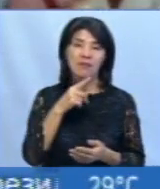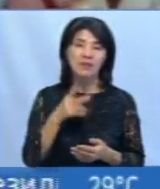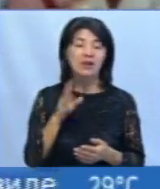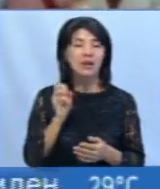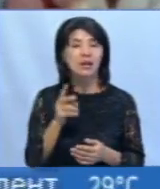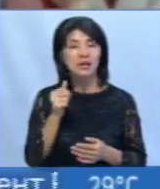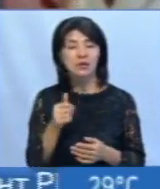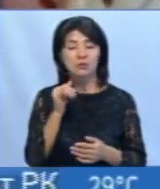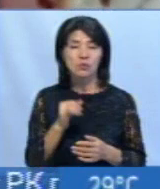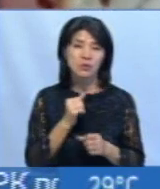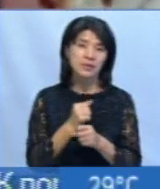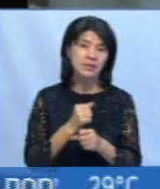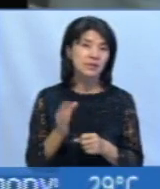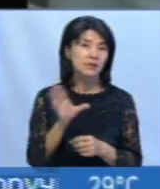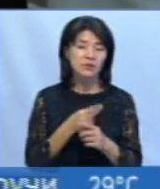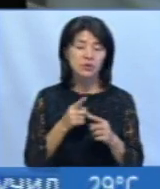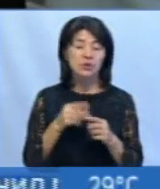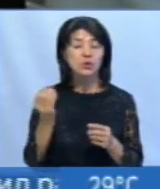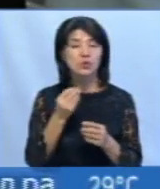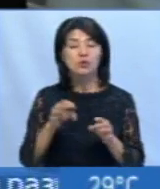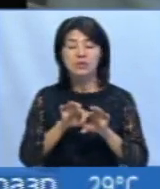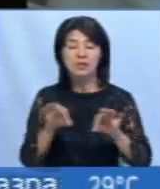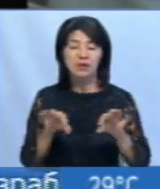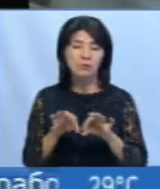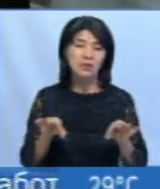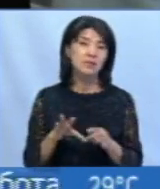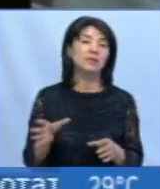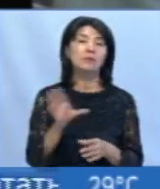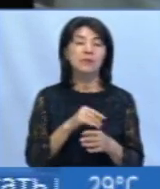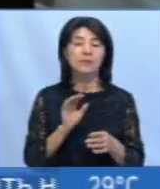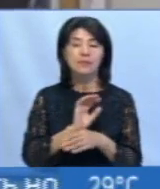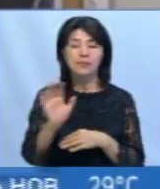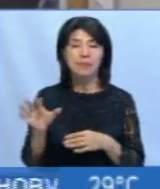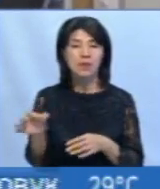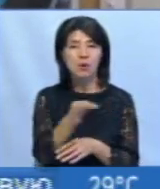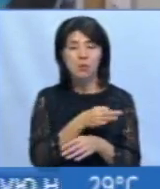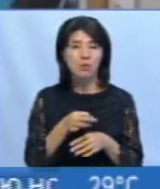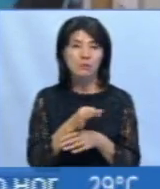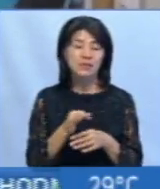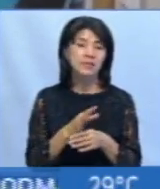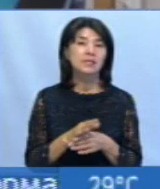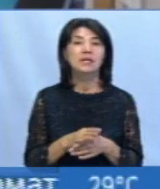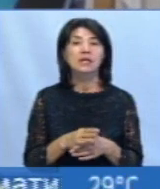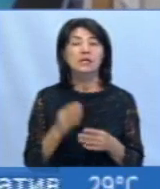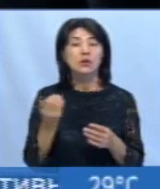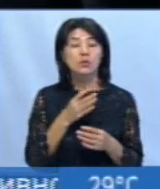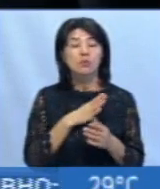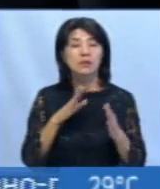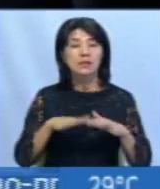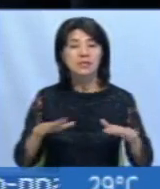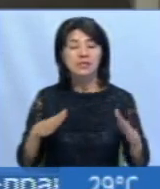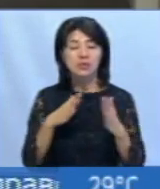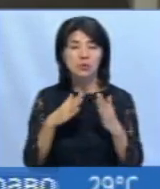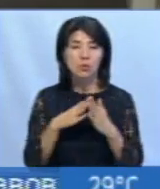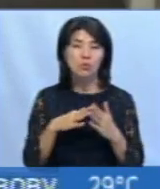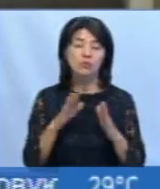«Иларбек», где выпускают около 80 наименований продукции и поставляют ее по всей области. В селе Теренколь Абылка Ирскаков посетил детский дом, дом школьников, музыкальную